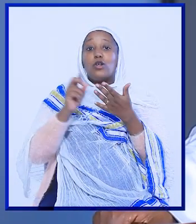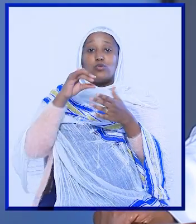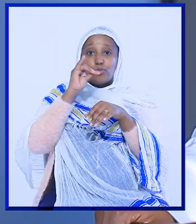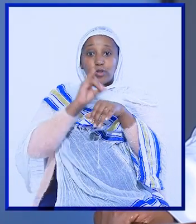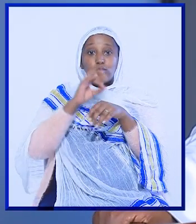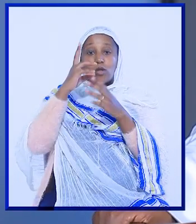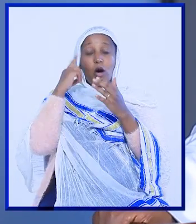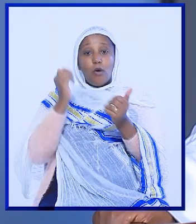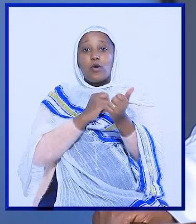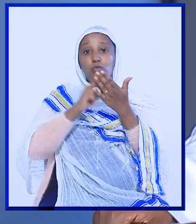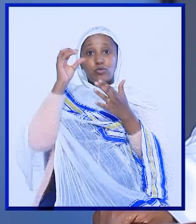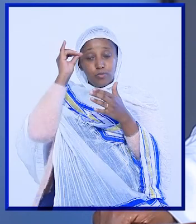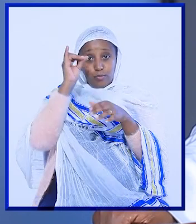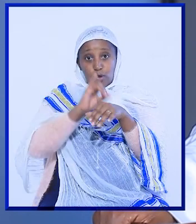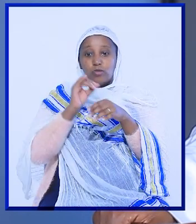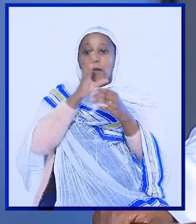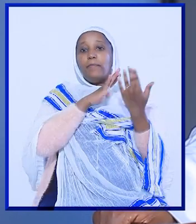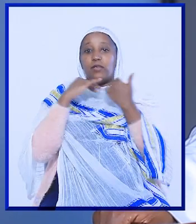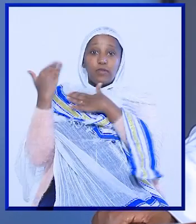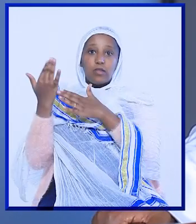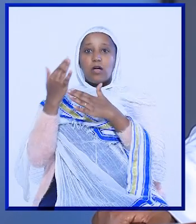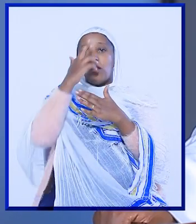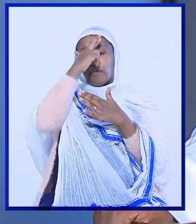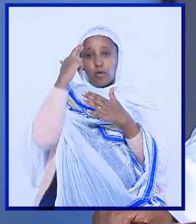ሚስት መጥታ ለቅዱስ ጴጥሮስ ሐዋርያው ቅዱስ ጳውሎስ በሰይፍ